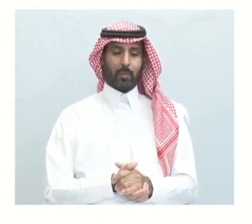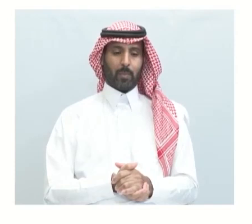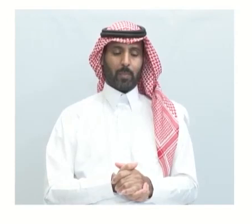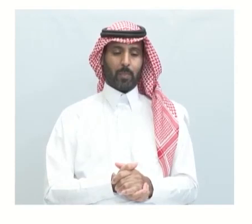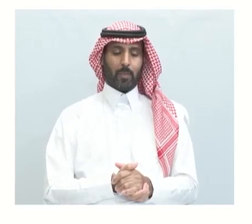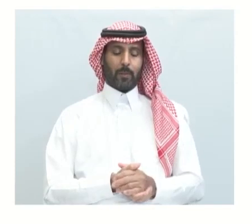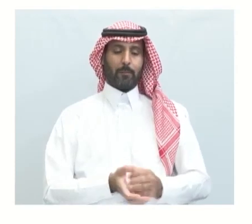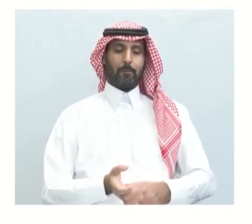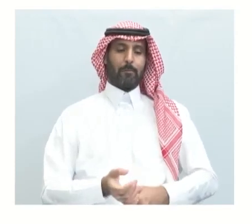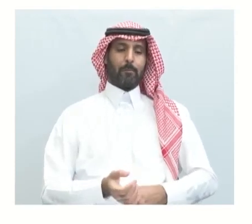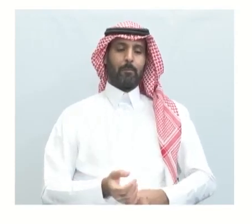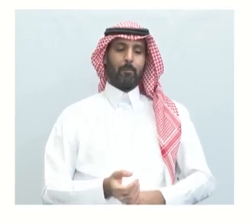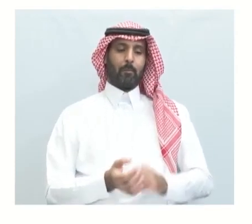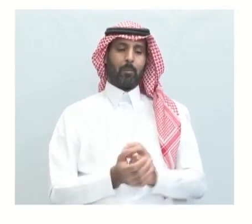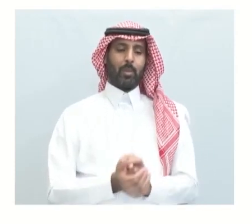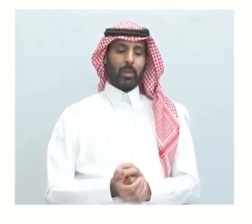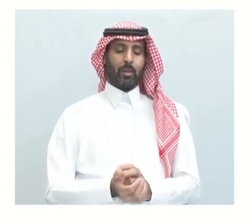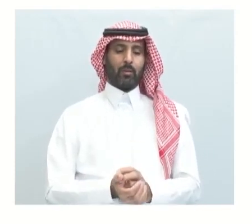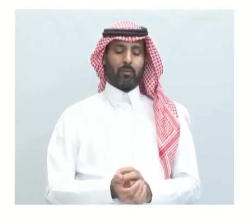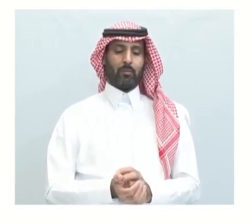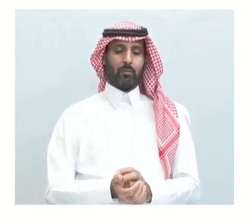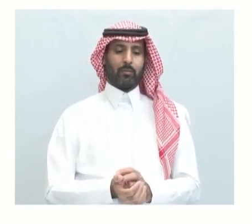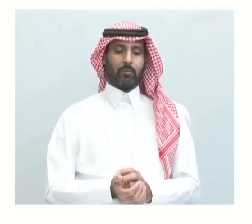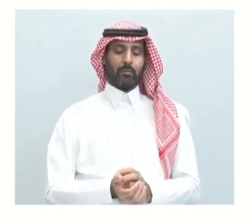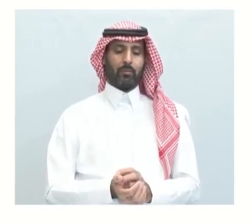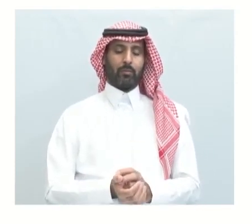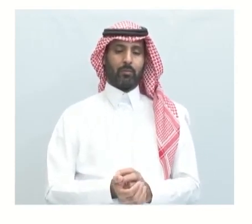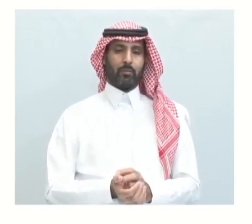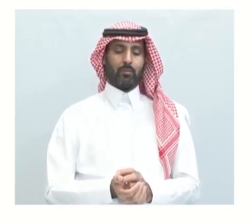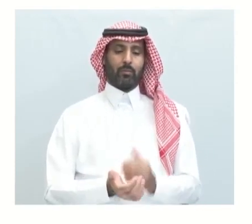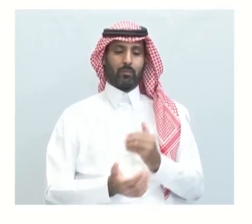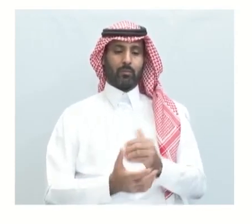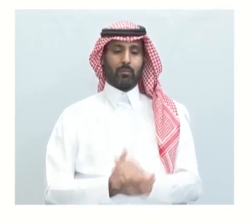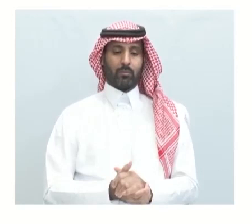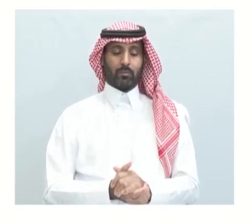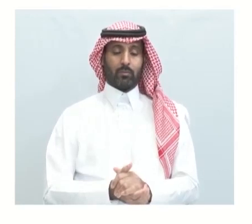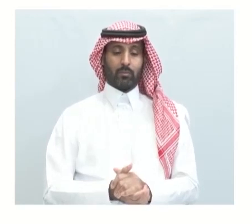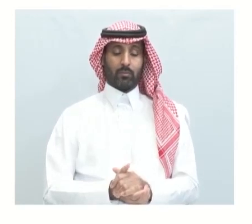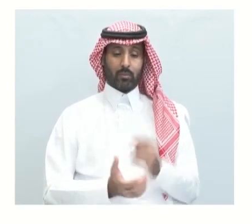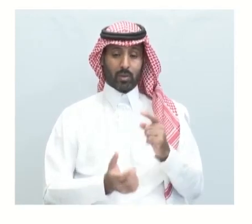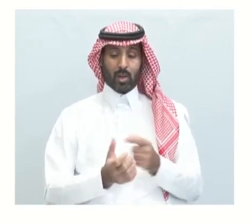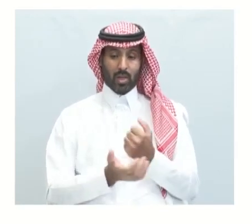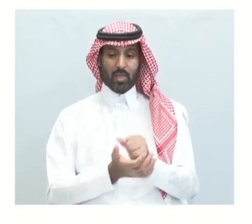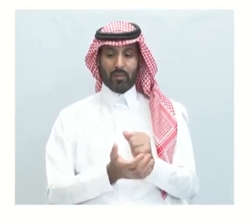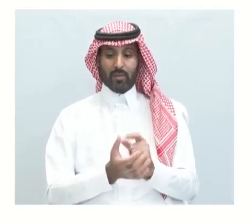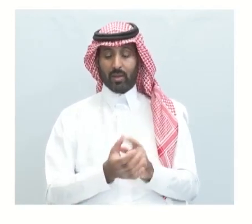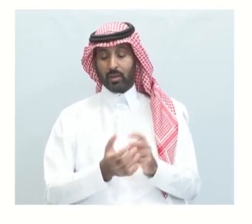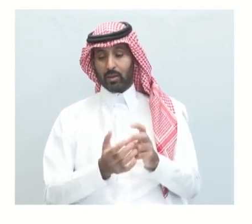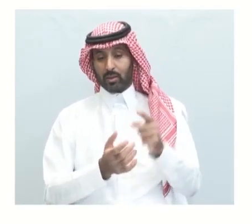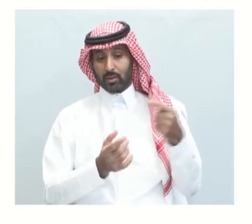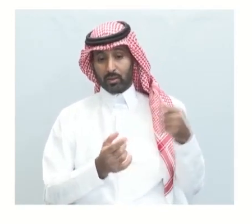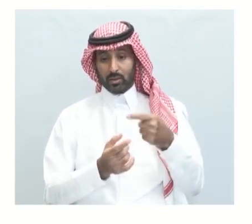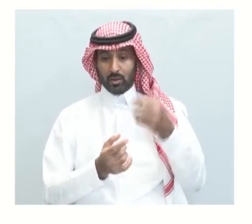اضعه لي التسعه وتسعين لاحظ هنا اذا اردنا حذف العقد الاول من القائمه عليك نقل